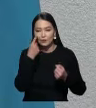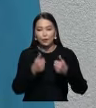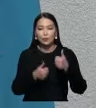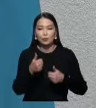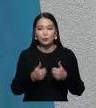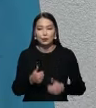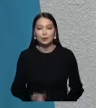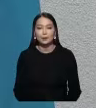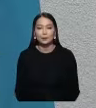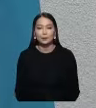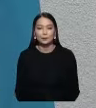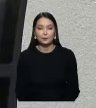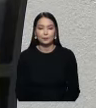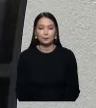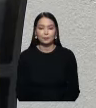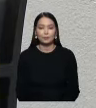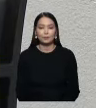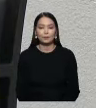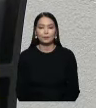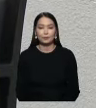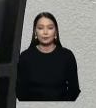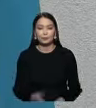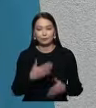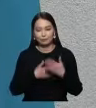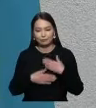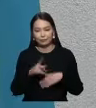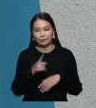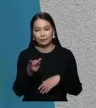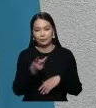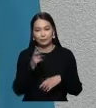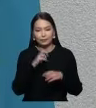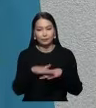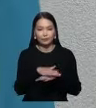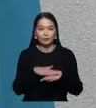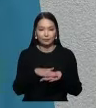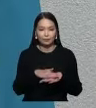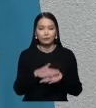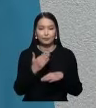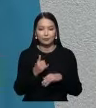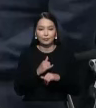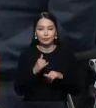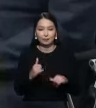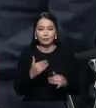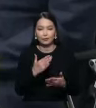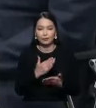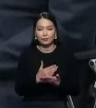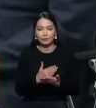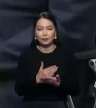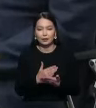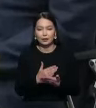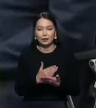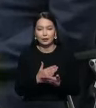Искренне рад тому, что я сегодня здесь нахожусь. Мы привезли сюда солидную команду, надеемся на определенные